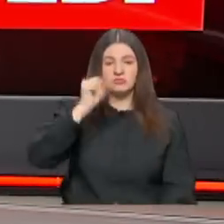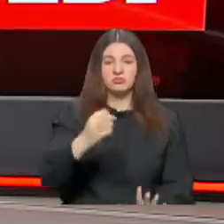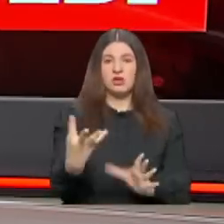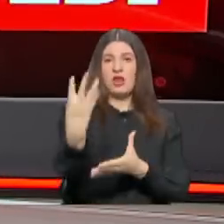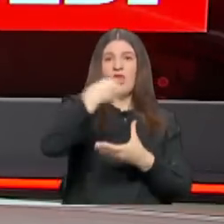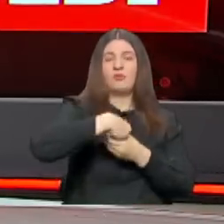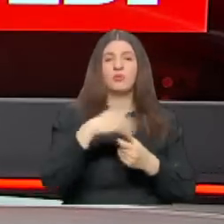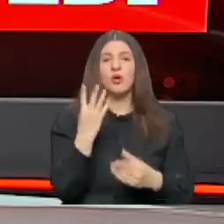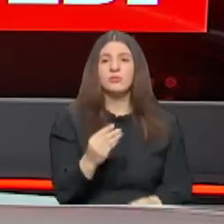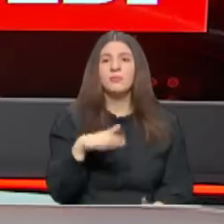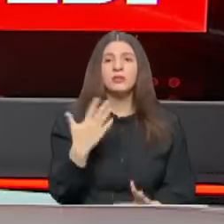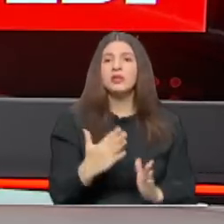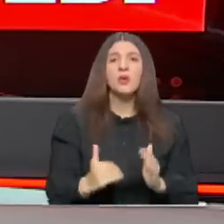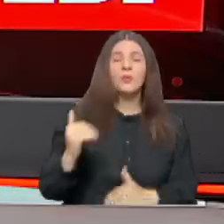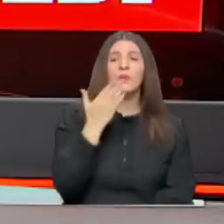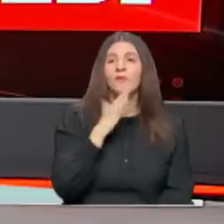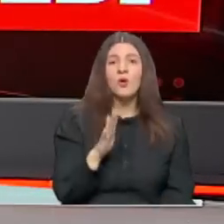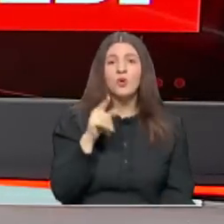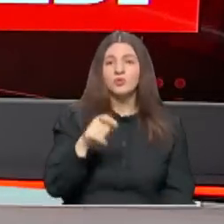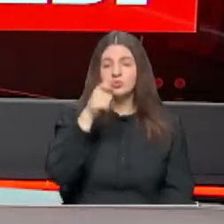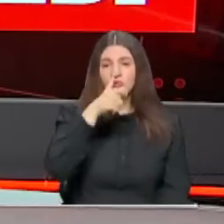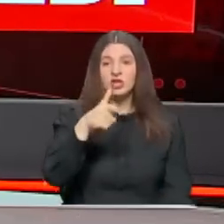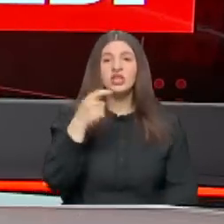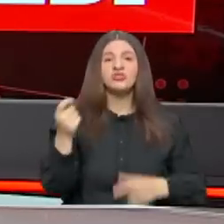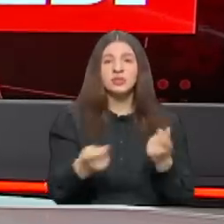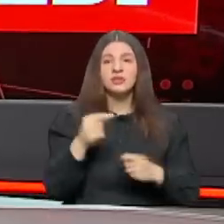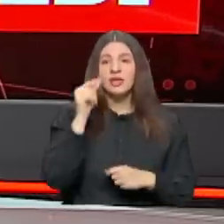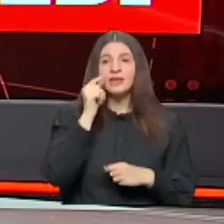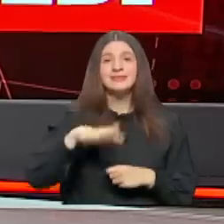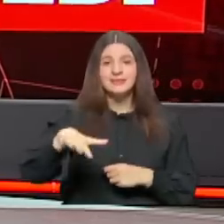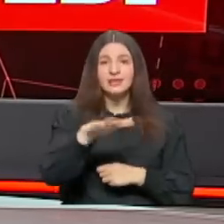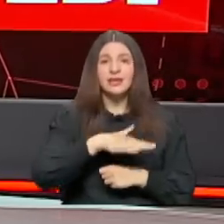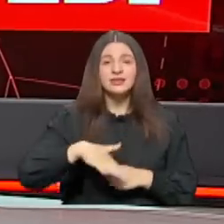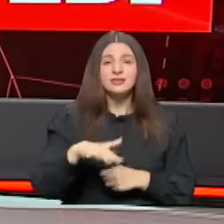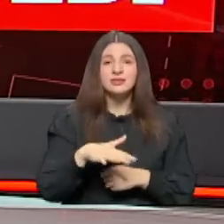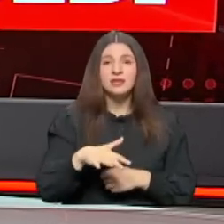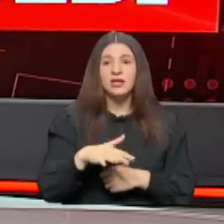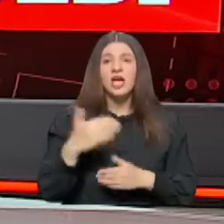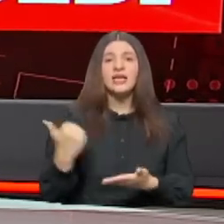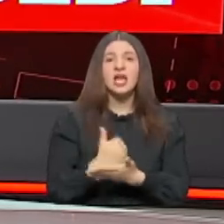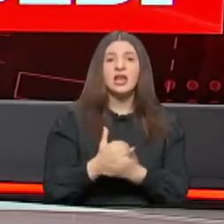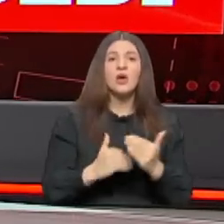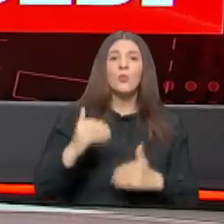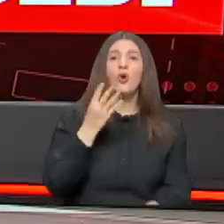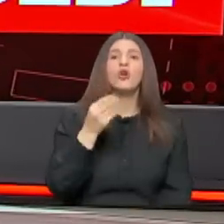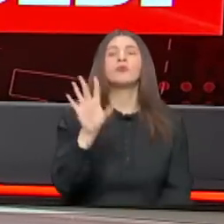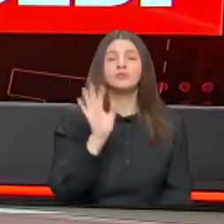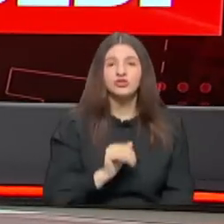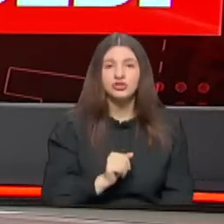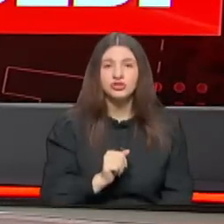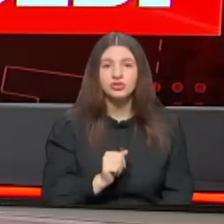artmış. Başka ne artmamış? Bu ülkenin çalışan insanlarının geliri artmamış.